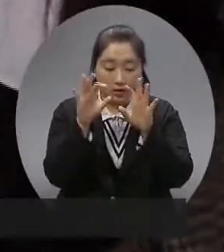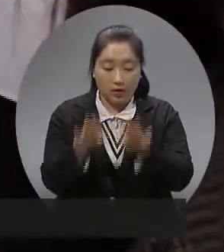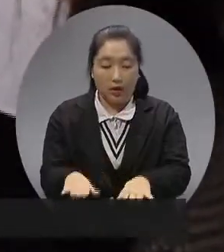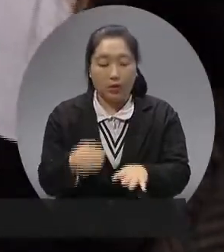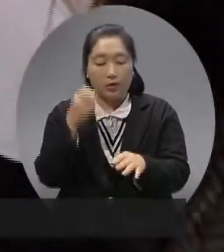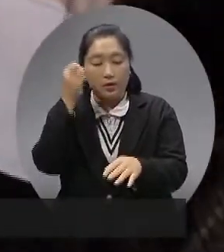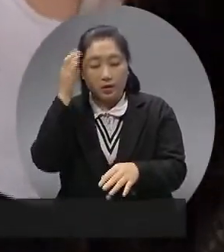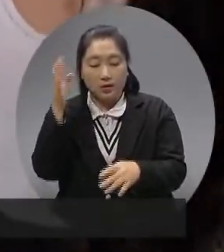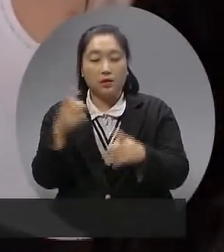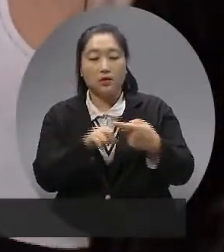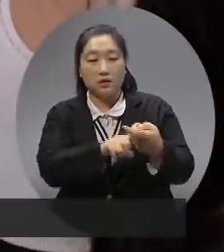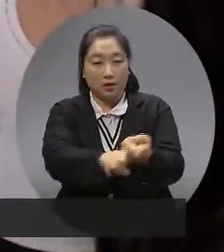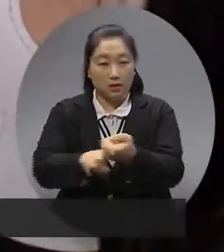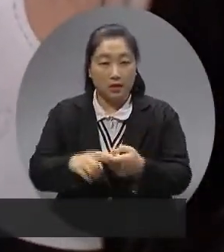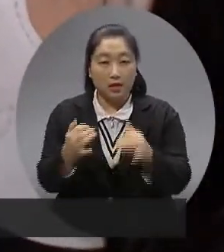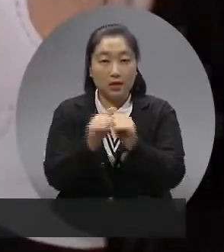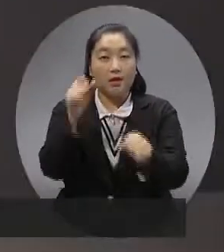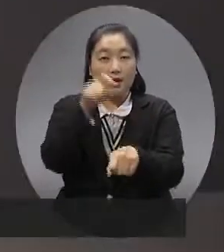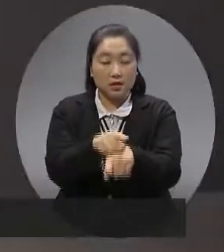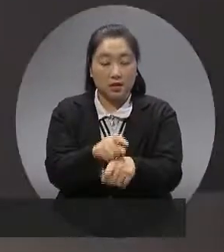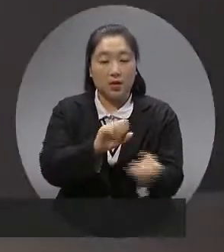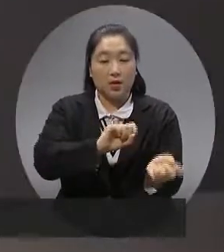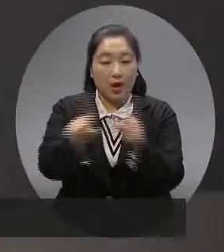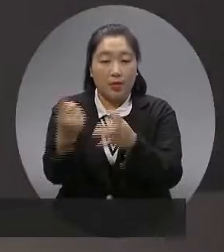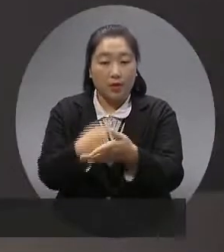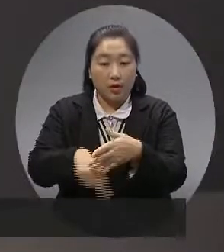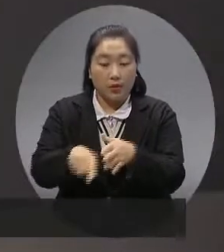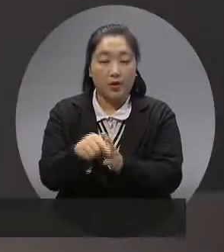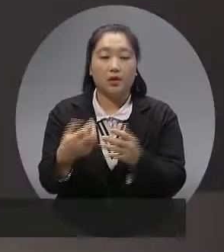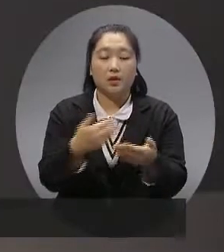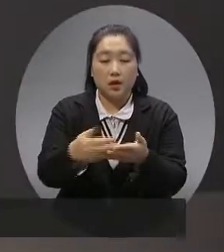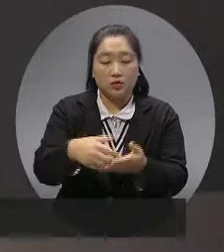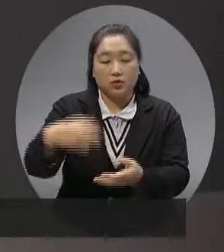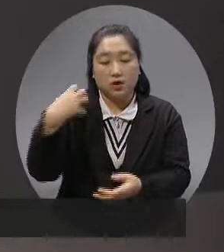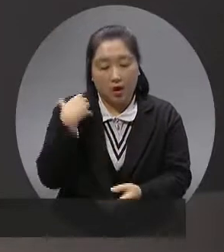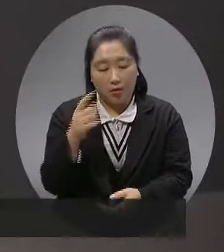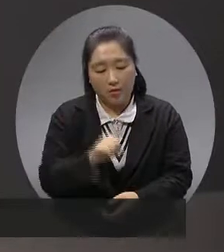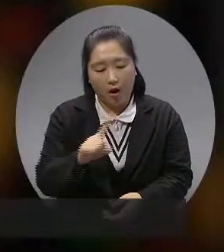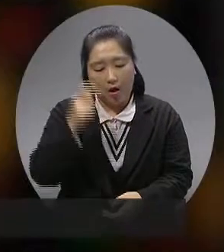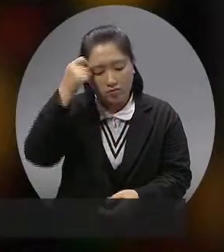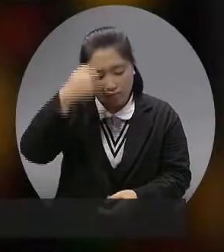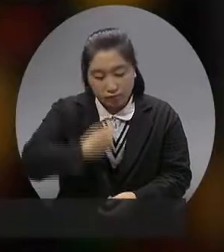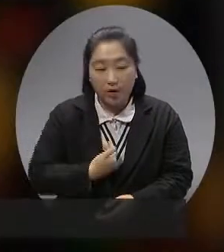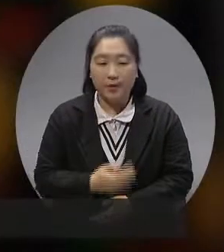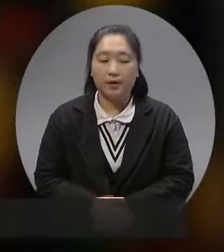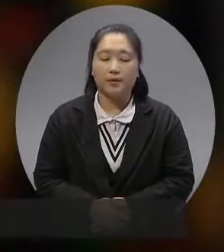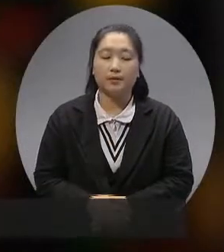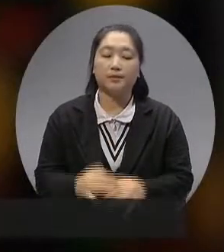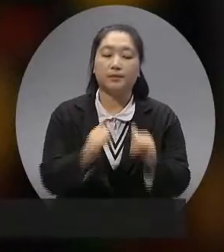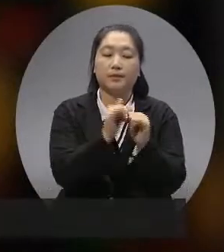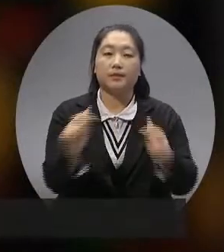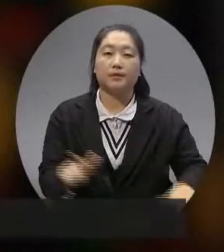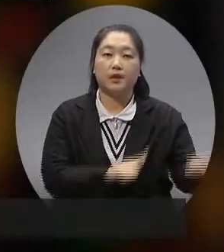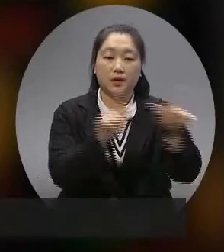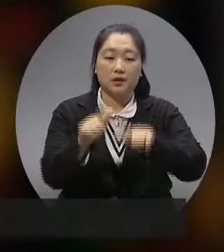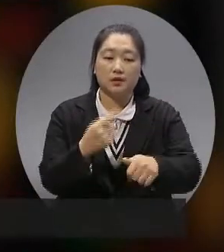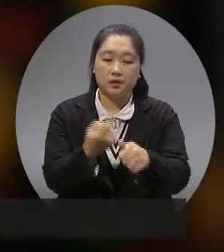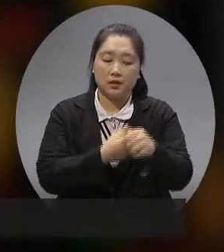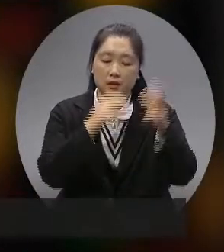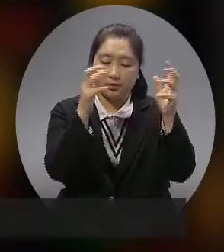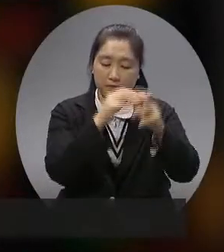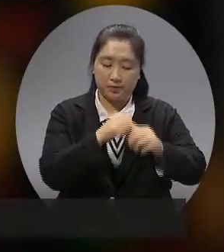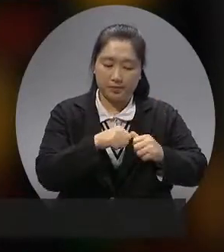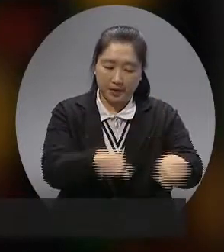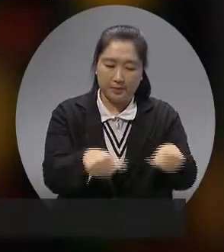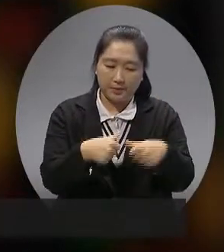잊혀진 연대와 인간성의 회복을 위한 예술의 역할이 무엇일까 묻습니다. 인간이 살고 있는 한 자연은 파괴되고